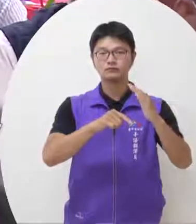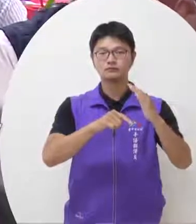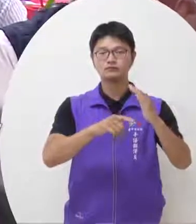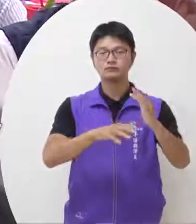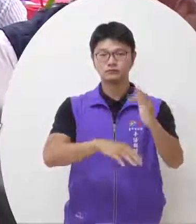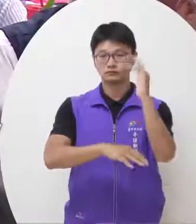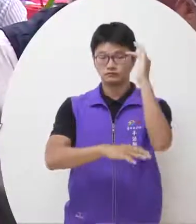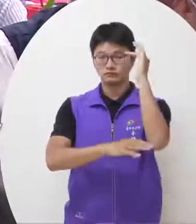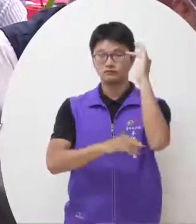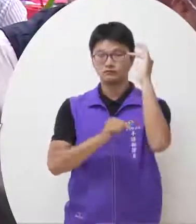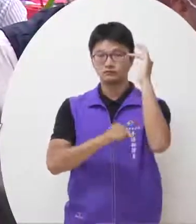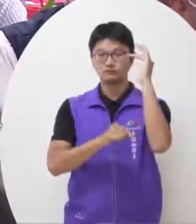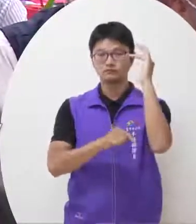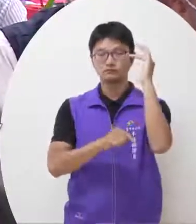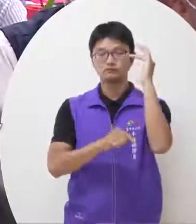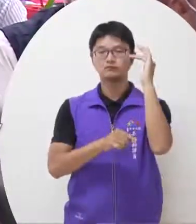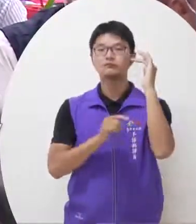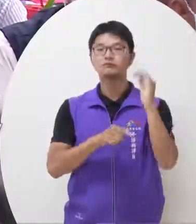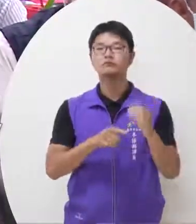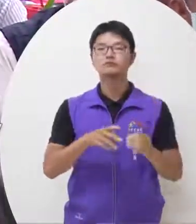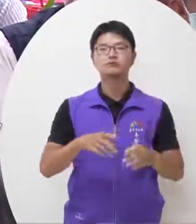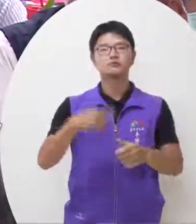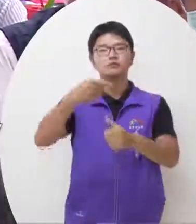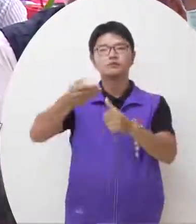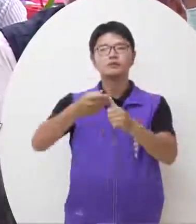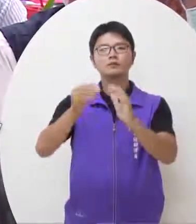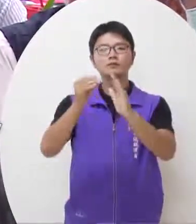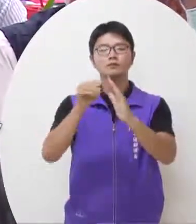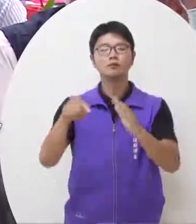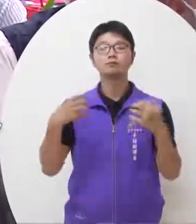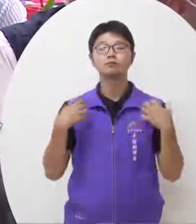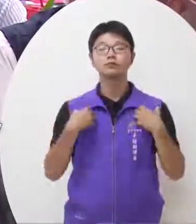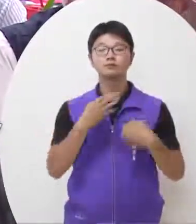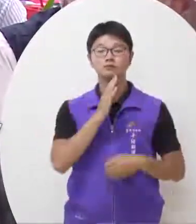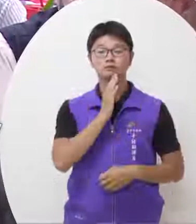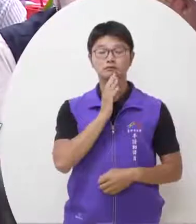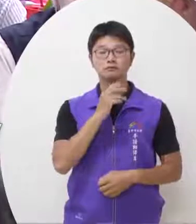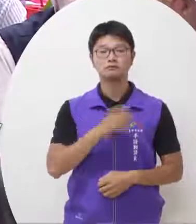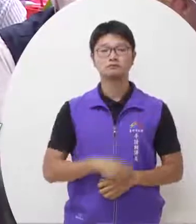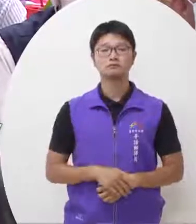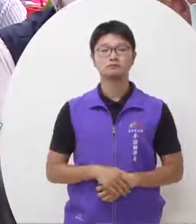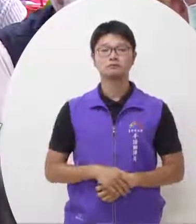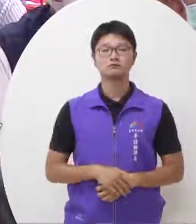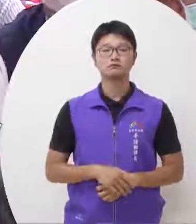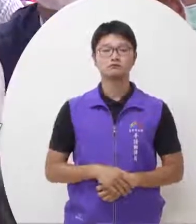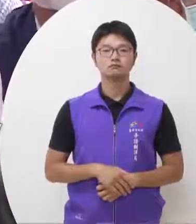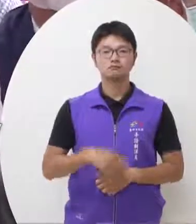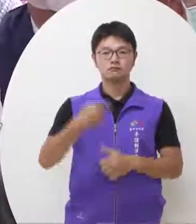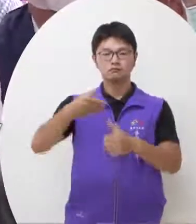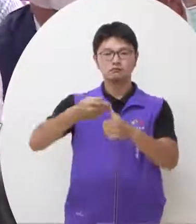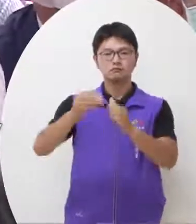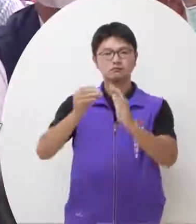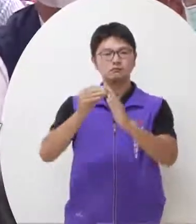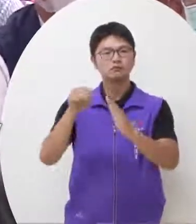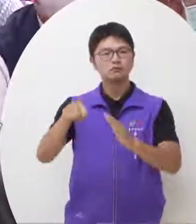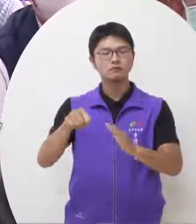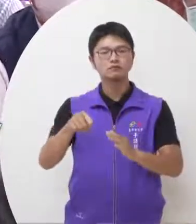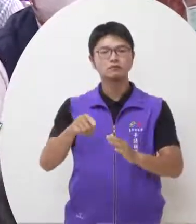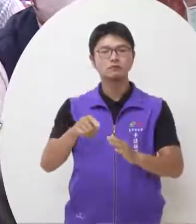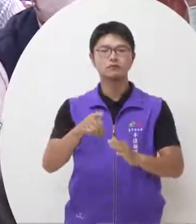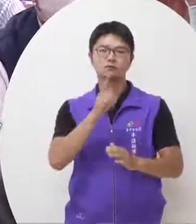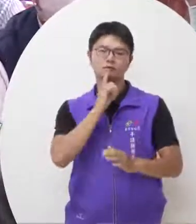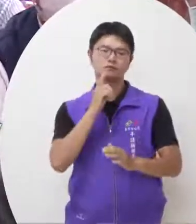树，即马归讲是讲教育局啦吼，但是教育局讲放予学